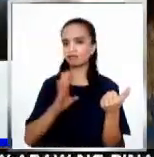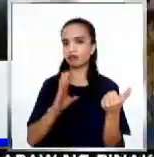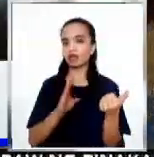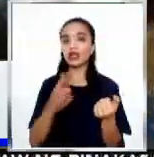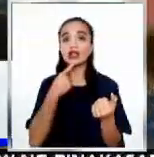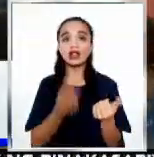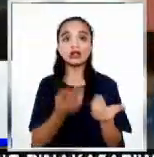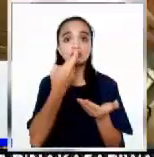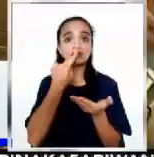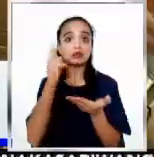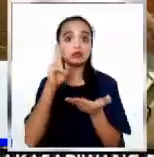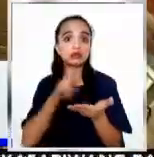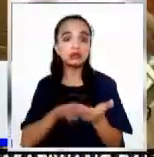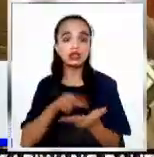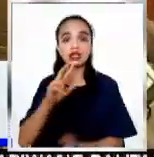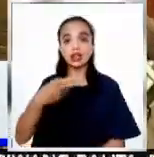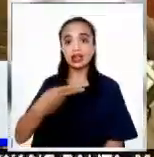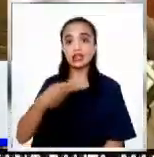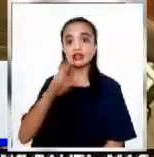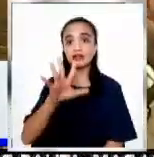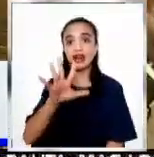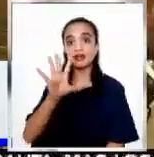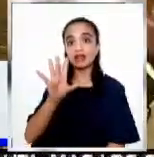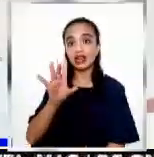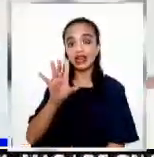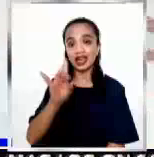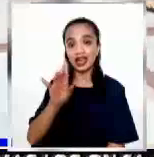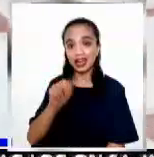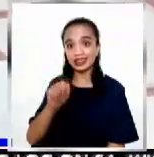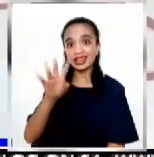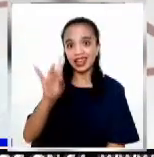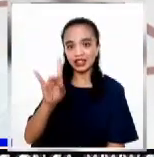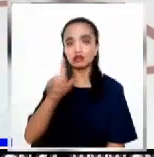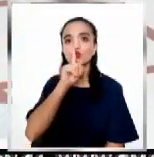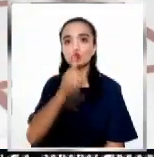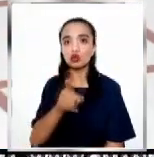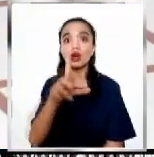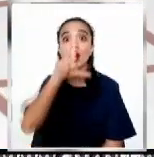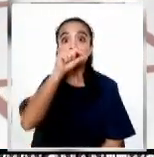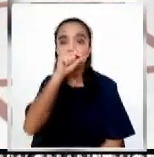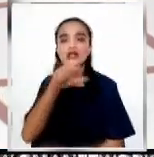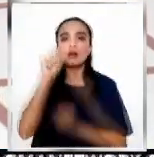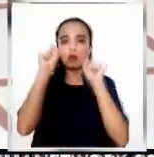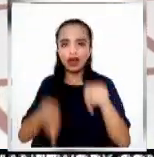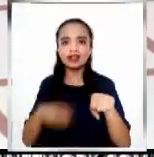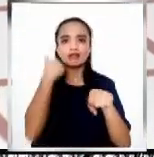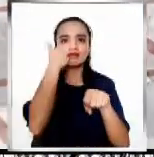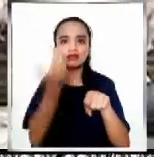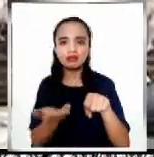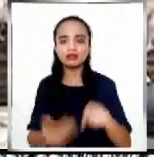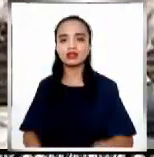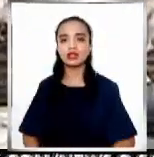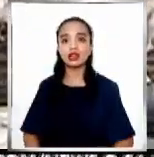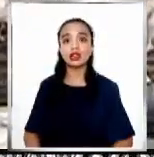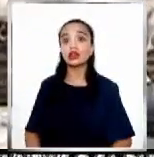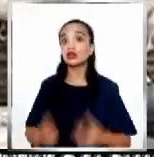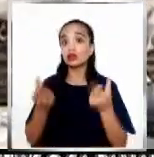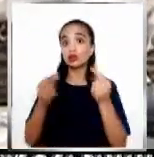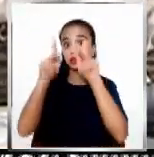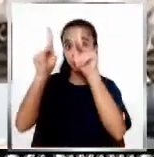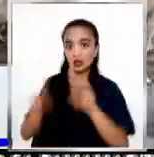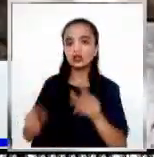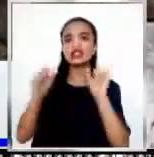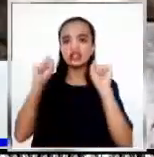ang H5N8 nakamamatay ang epekto sa ibon, sa tao, flu o trangkaso ang dulot nito. Ayon sa isang